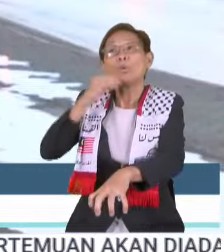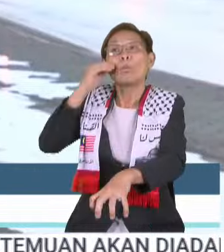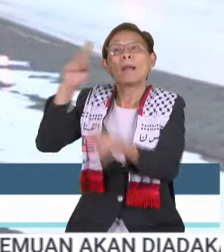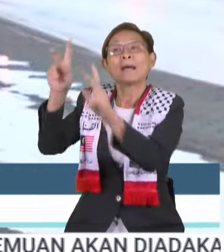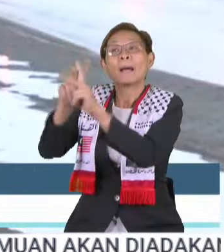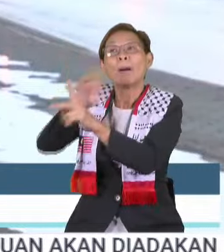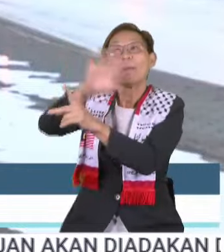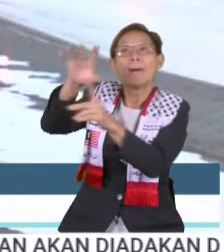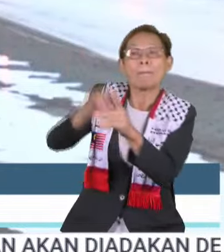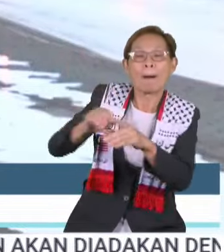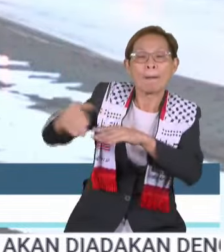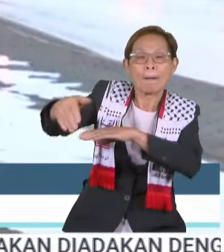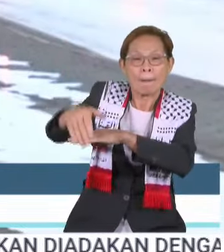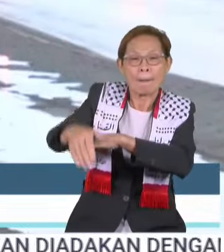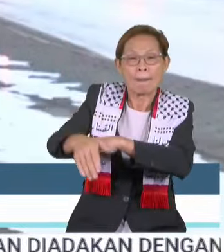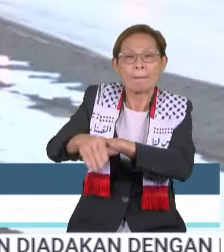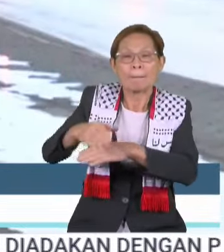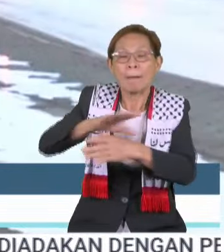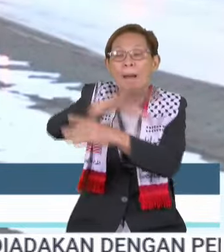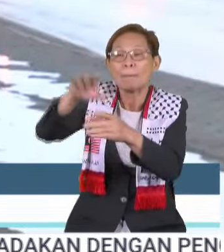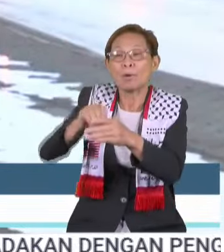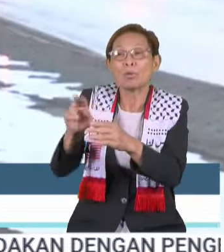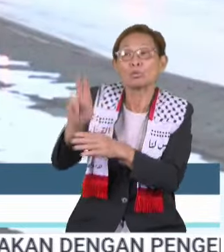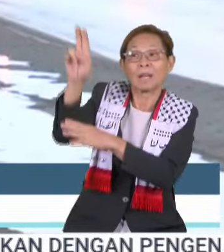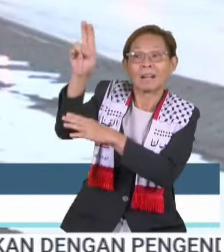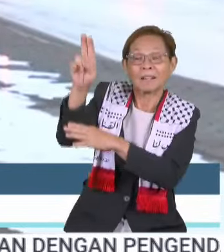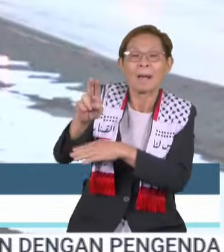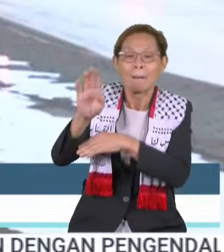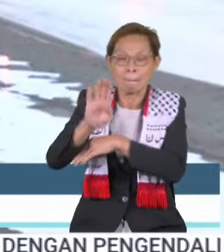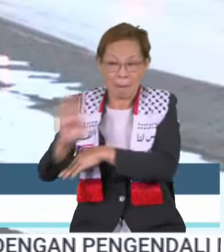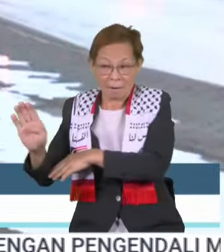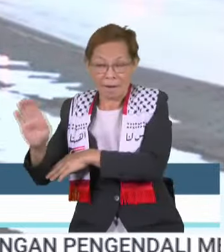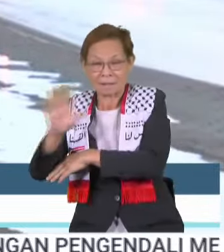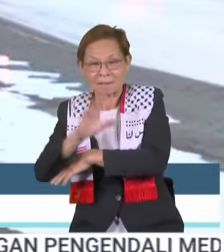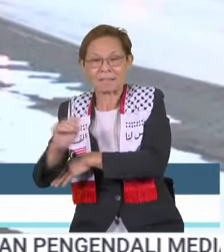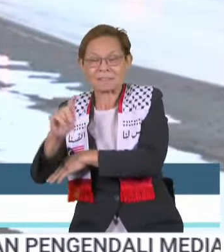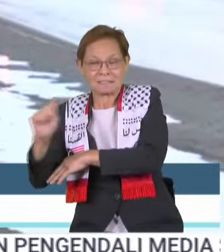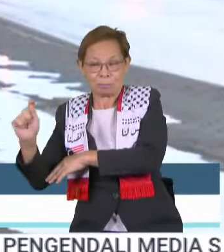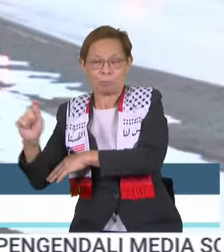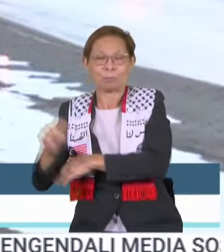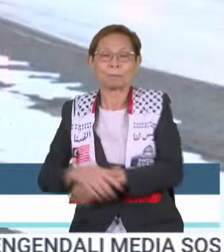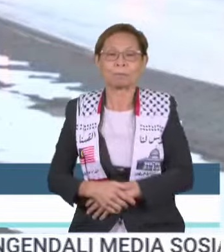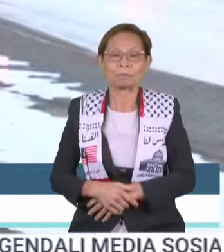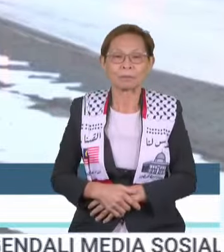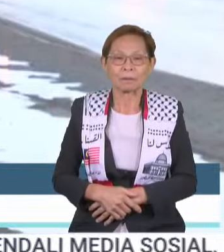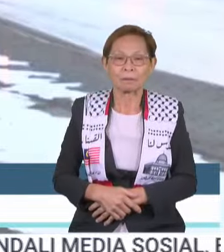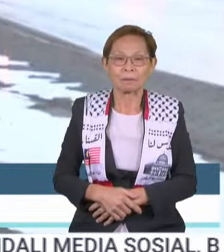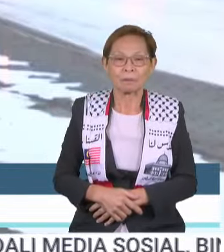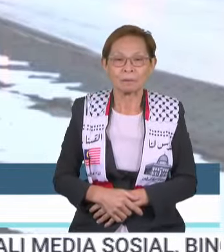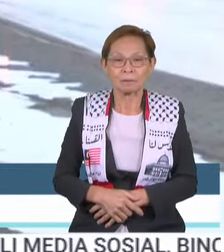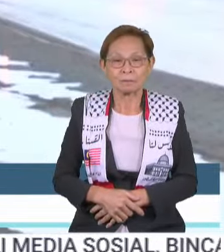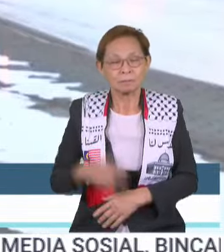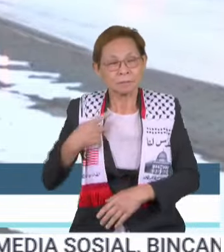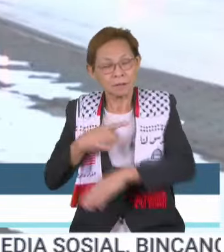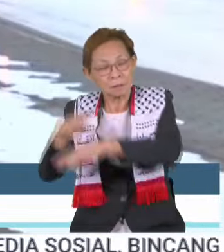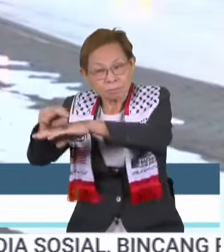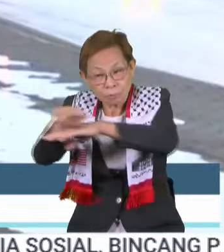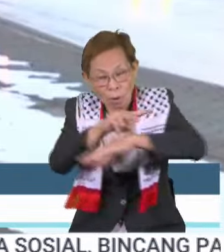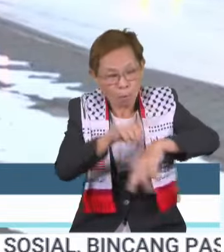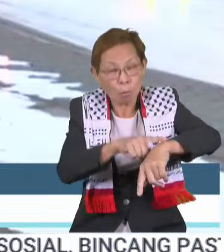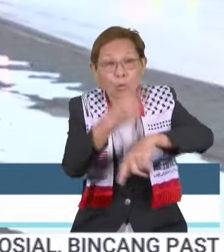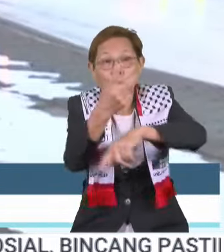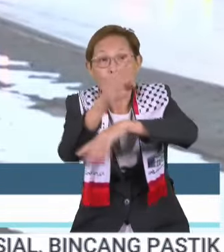kampung meliputi pantai bahagian utara, pantai barat dan pantai timur. Berdasarkan tinjauan awal kami pukul